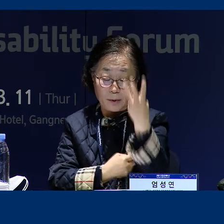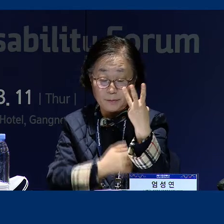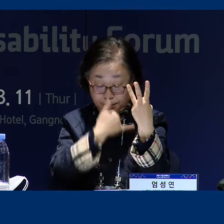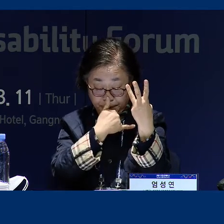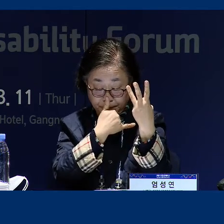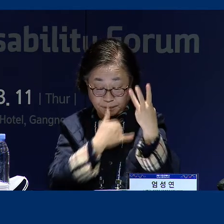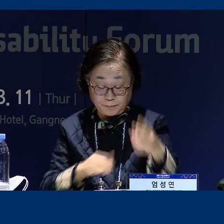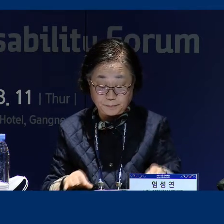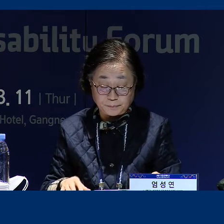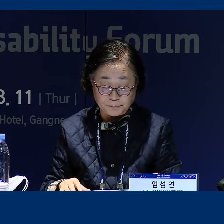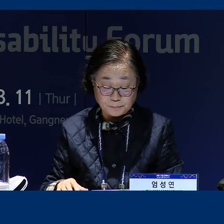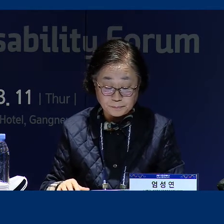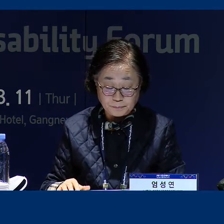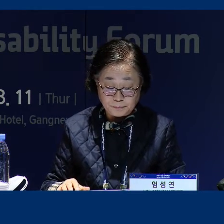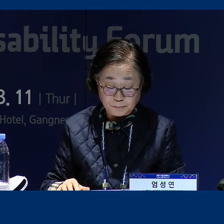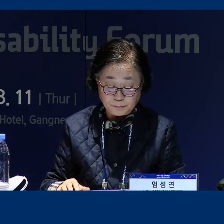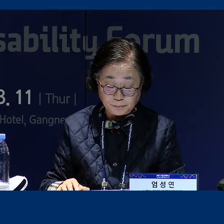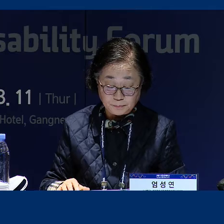생명권 또